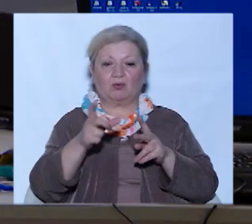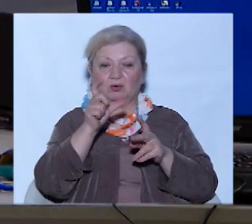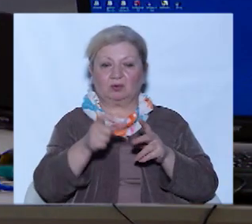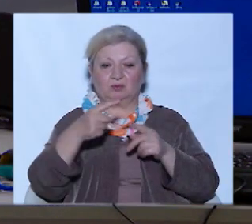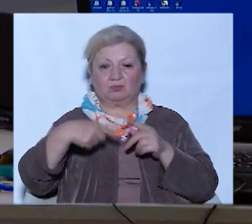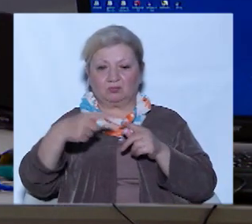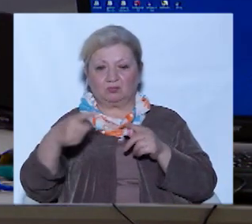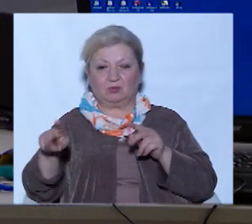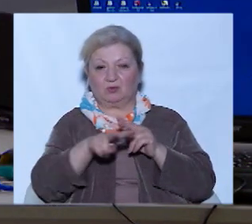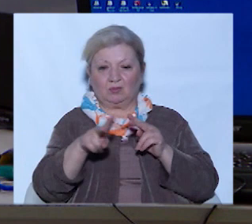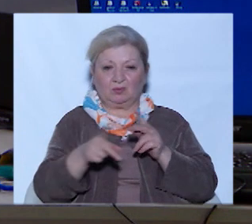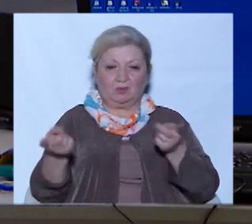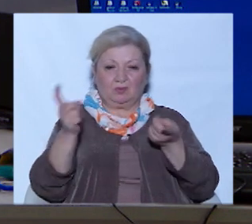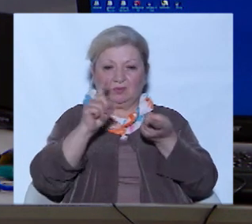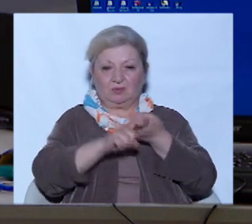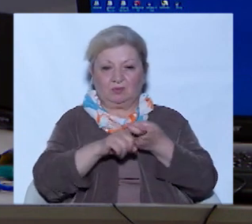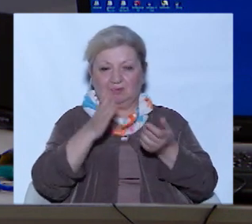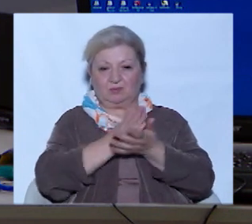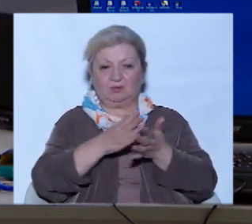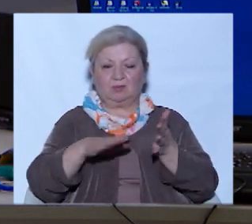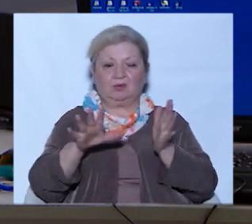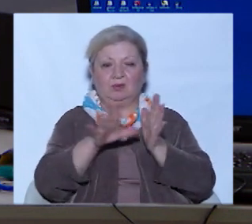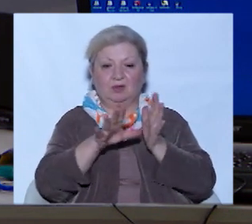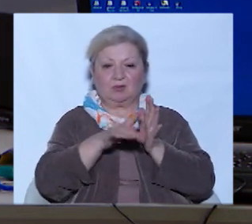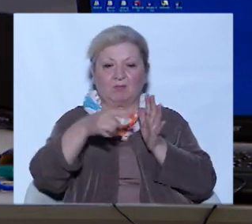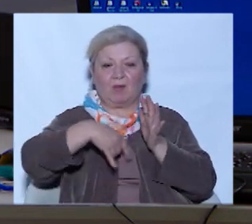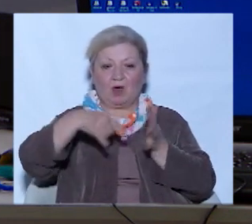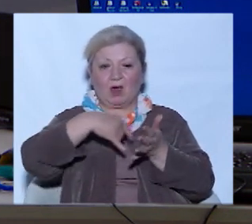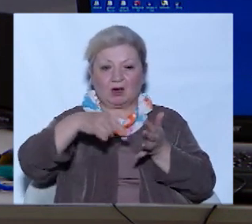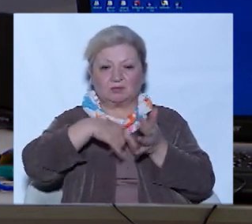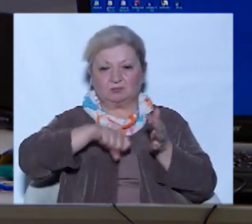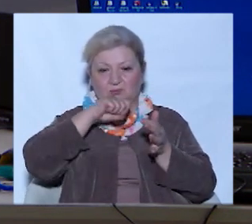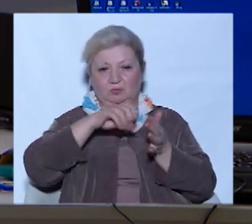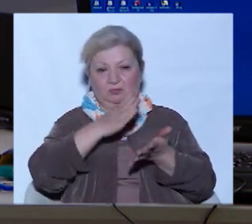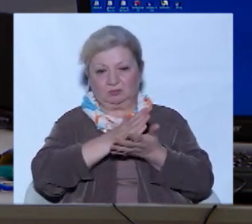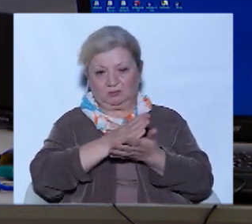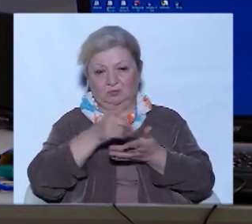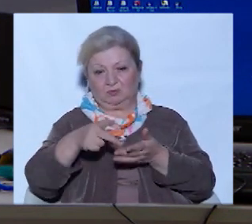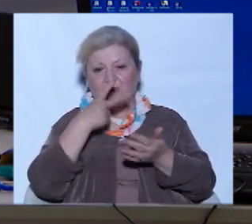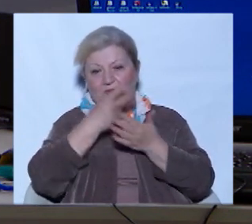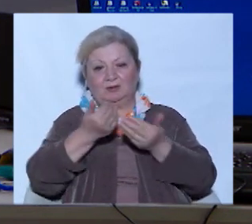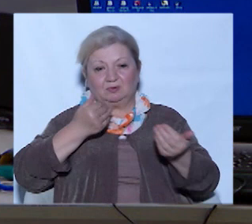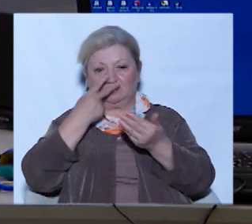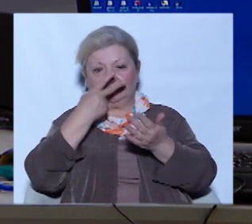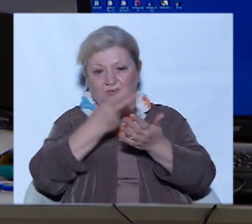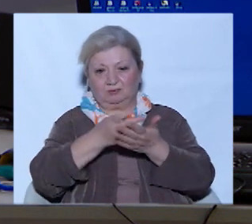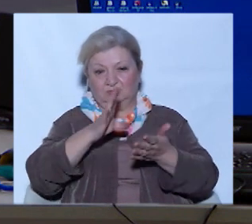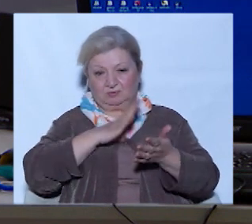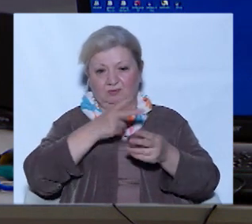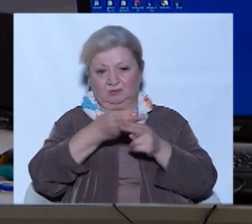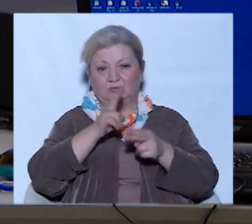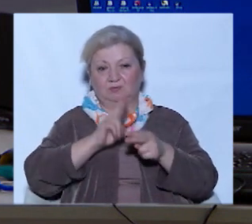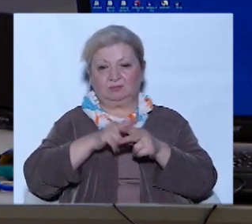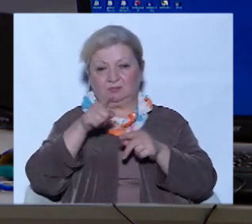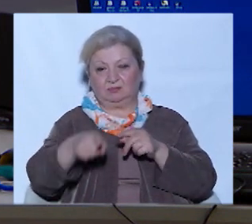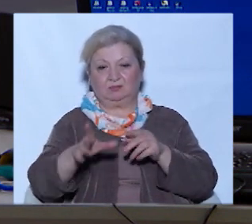კოჭა ერთმანეთთან ამყარებს კავშირს ამ ელექტრომაგნიტური ინდუქციის მეშვეობით. რაც წეგან გიდემონსტრირეთ, ეს